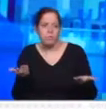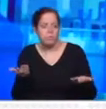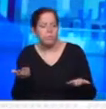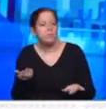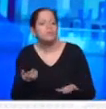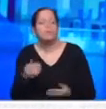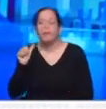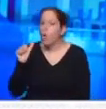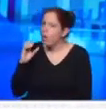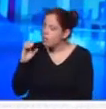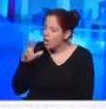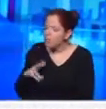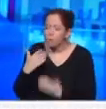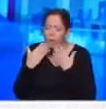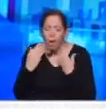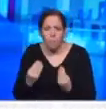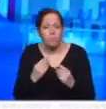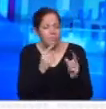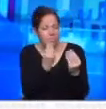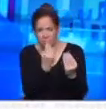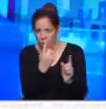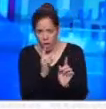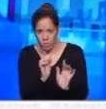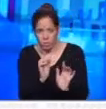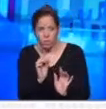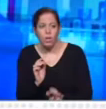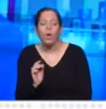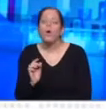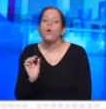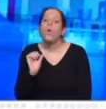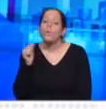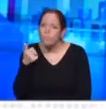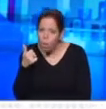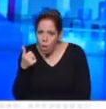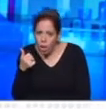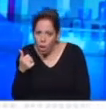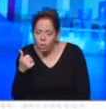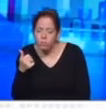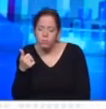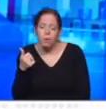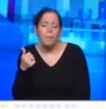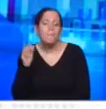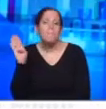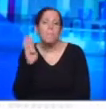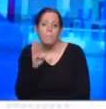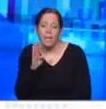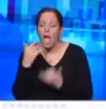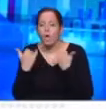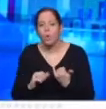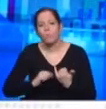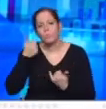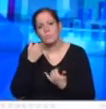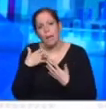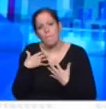אורן כץ, תודה רבה לך. מילה אחת, כן. מילה אחת ברשותכם. קודם כל, ביבי נתניהו היום הוא שר